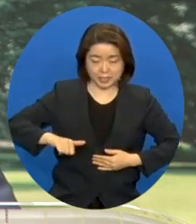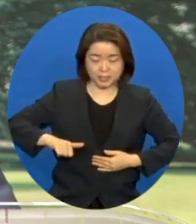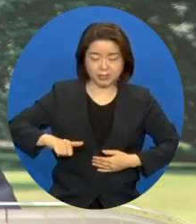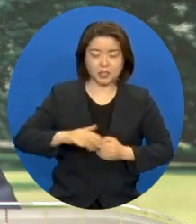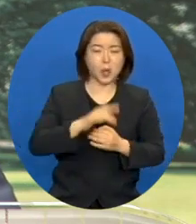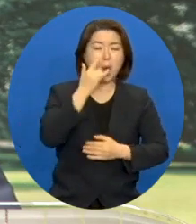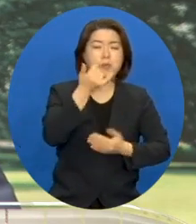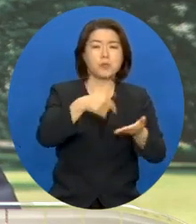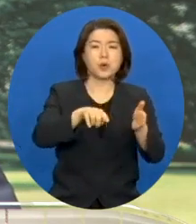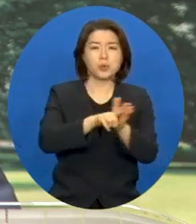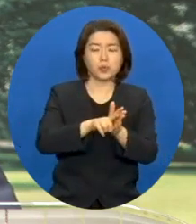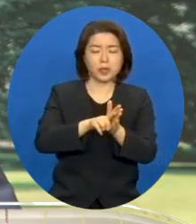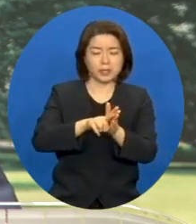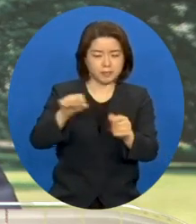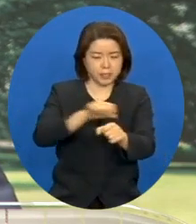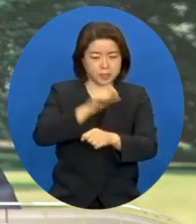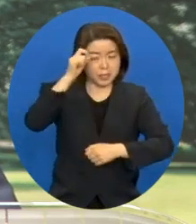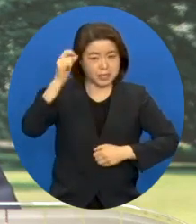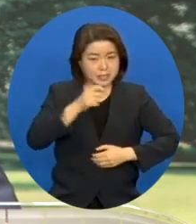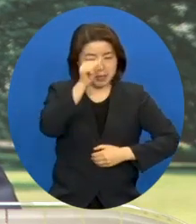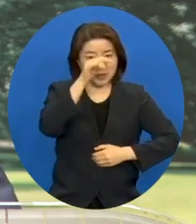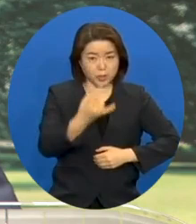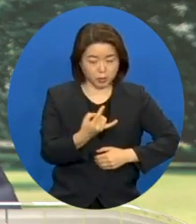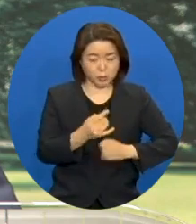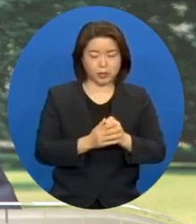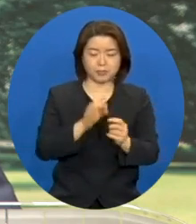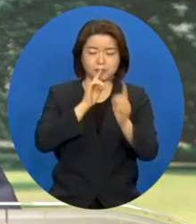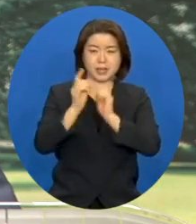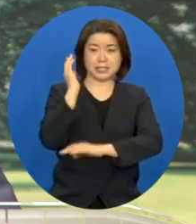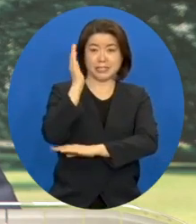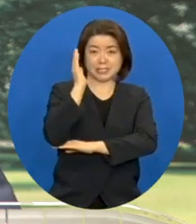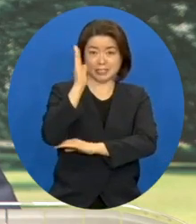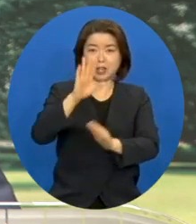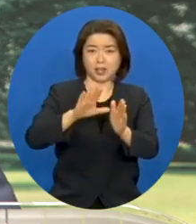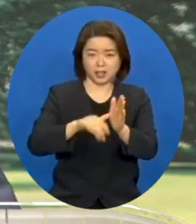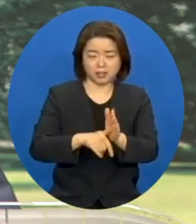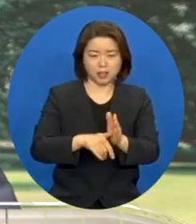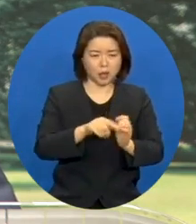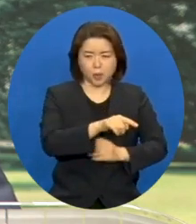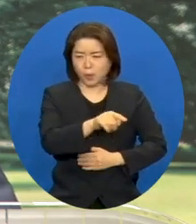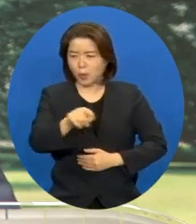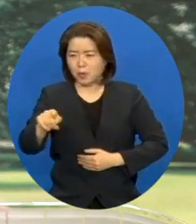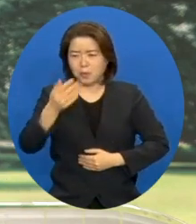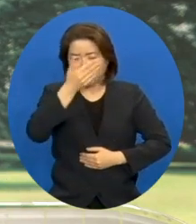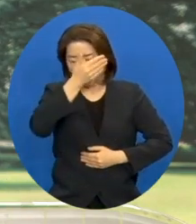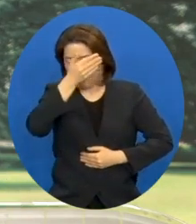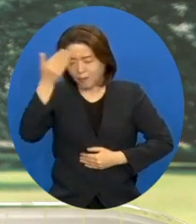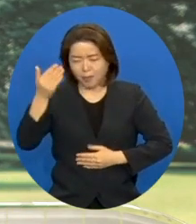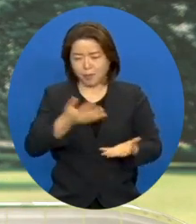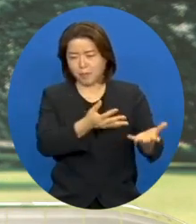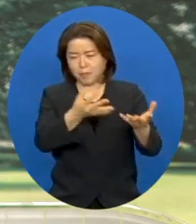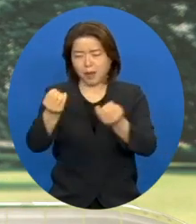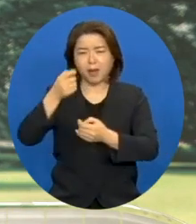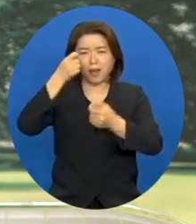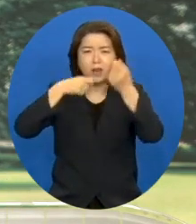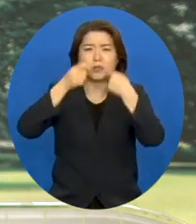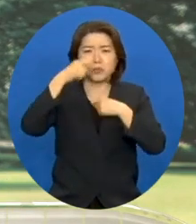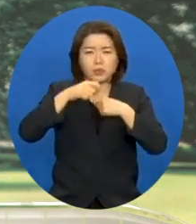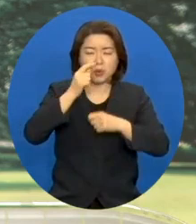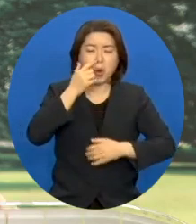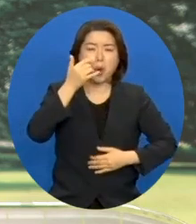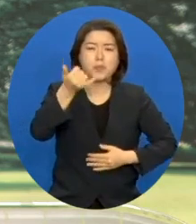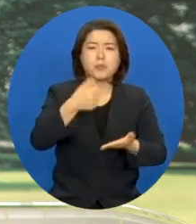말씀을 전하기 위해서 갔다가 그렇게 많은 청년들이 우는 거예요. 부모님을 위해 기도하면서